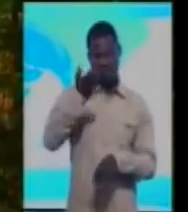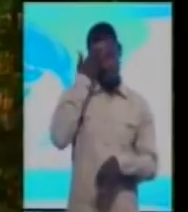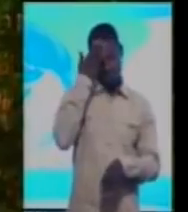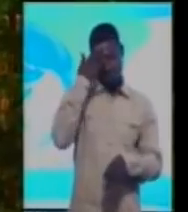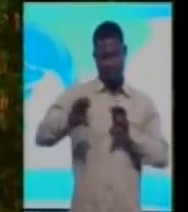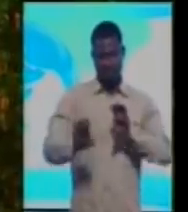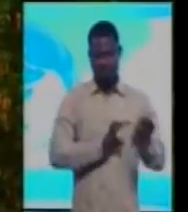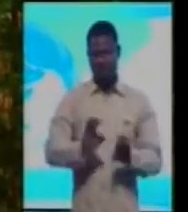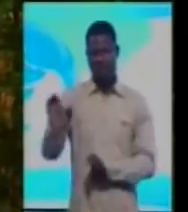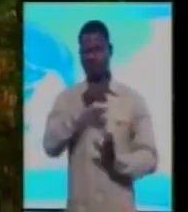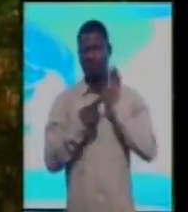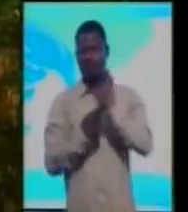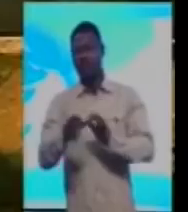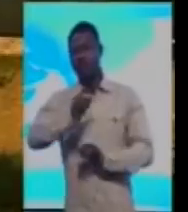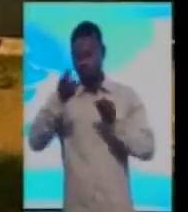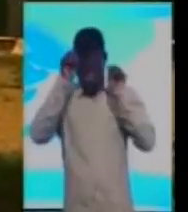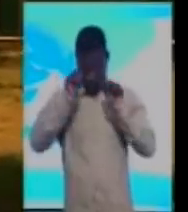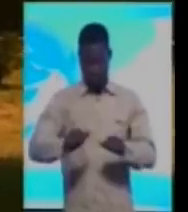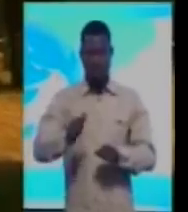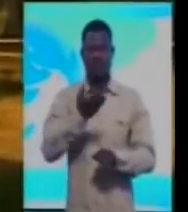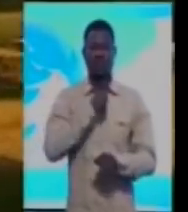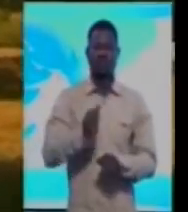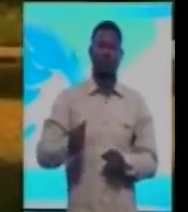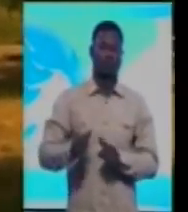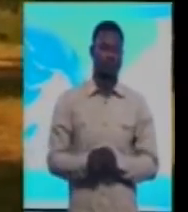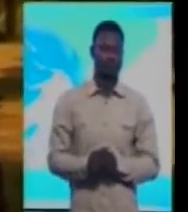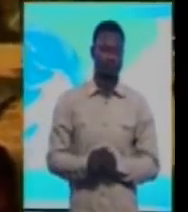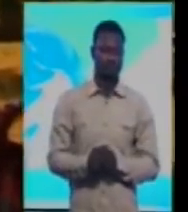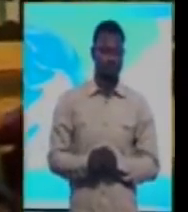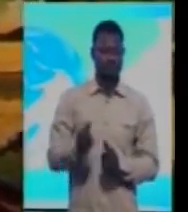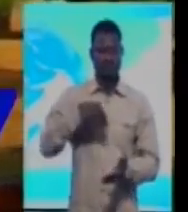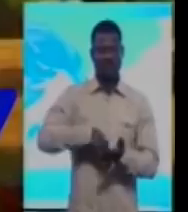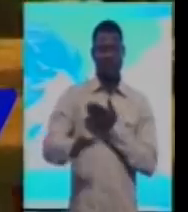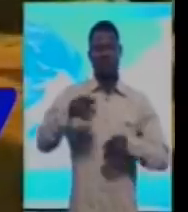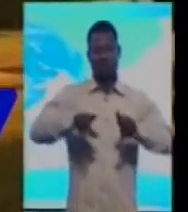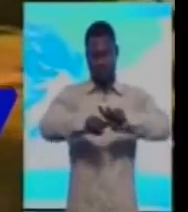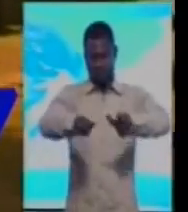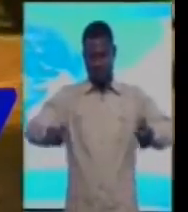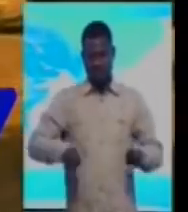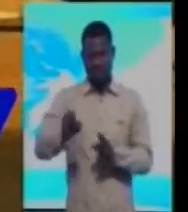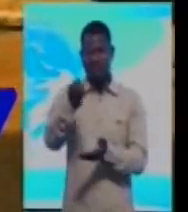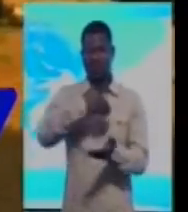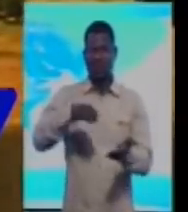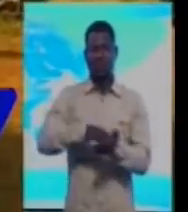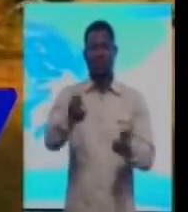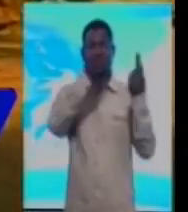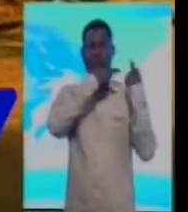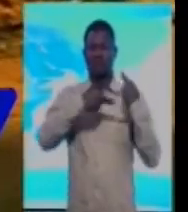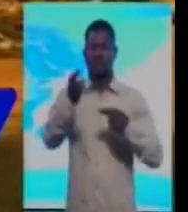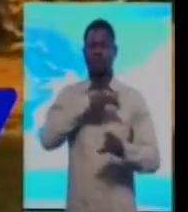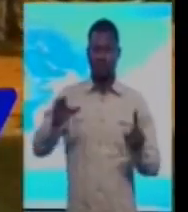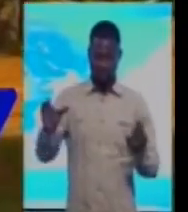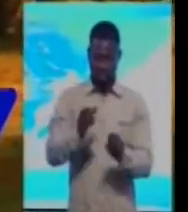et de montrer aux autres que ça puisse marcher. Dans la région du plateau central, les acteurs du développement rural ont pris conscience de l'état